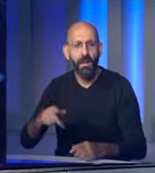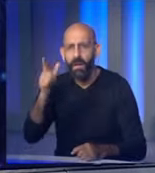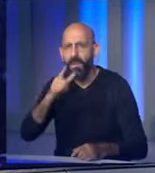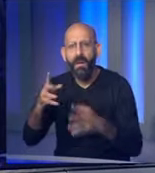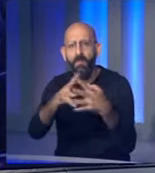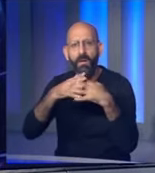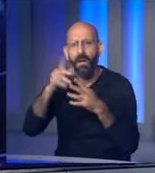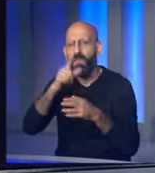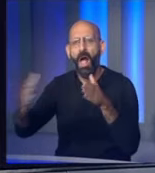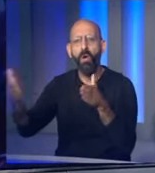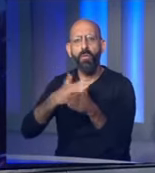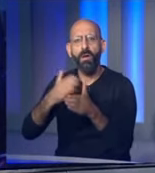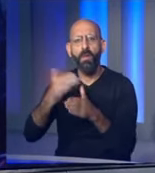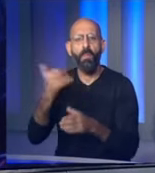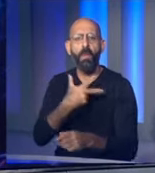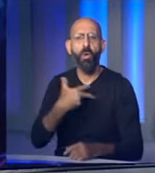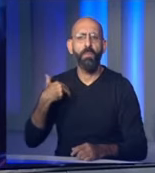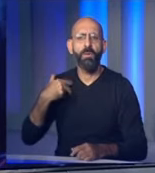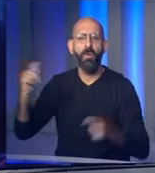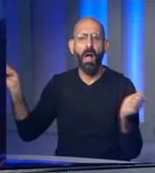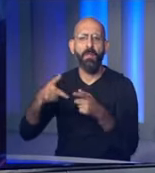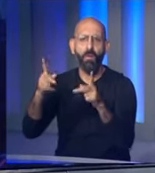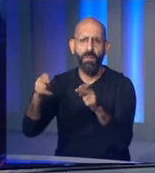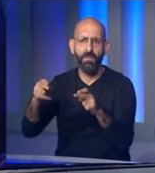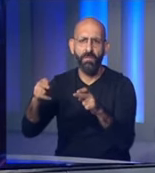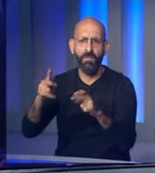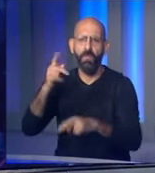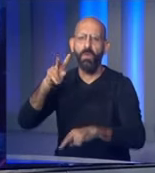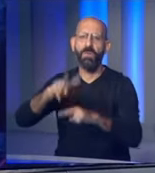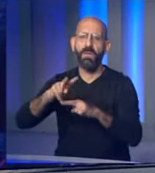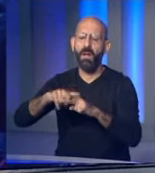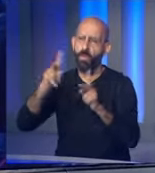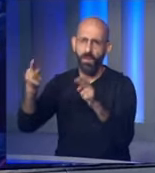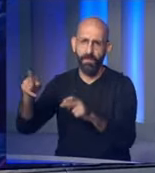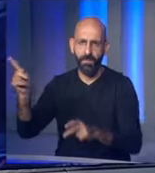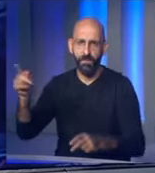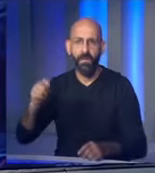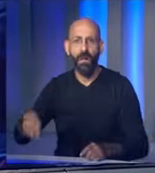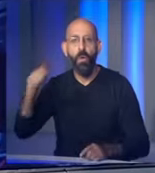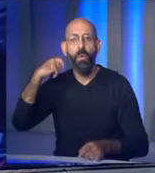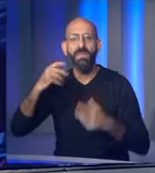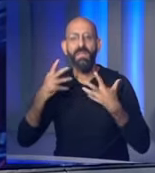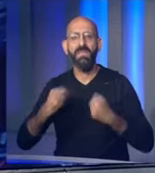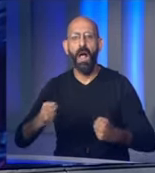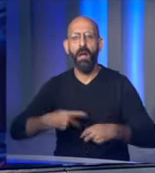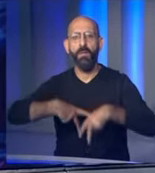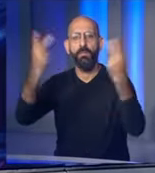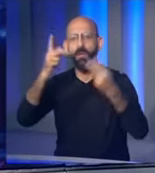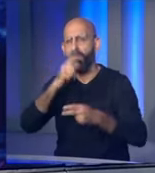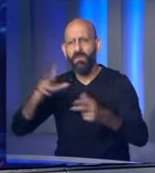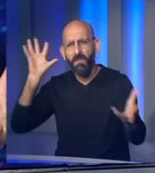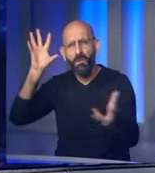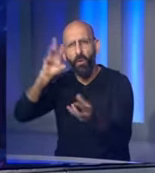التفاصيل مقاط وخلال لقاء وكستين الاولويه لدى الحكومه هي وقف اطلاق النار والعدوان على